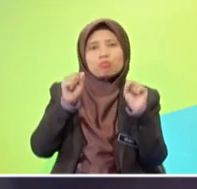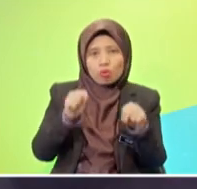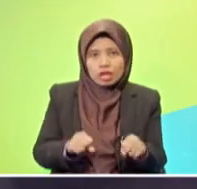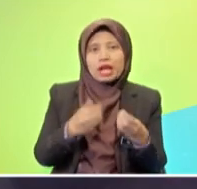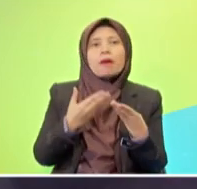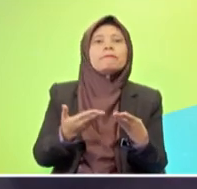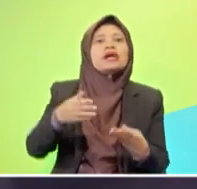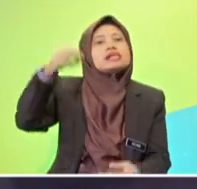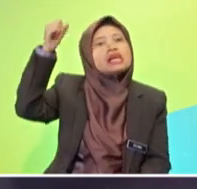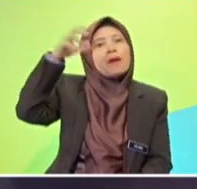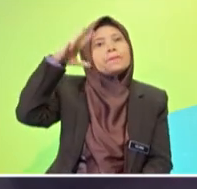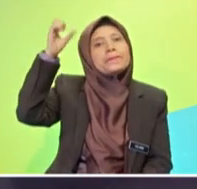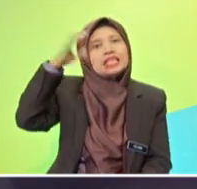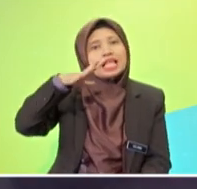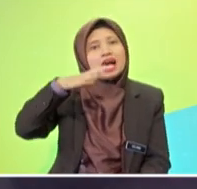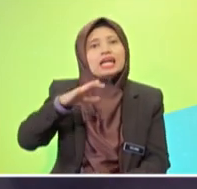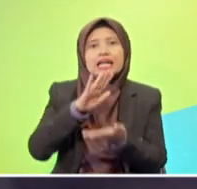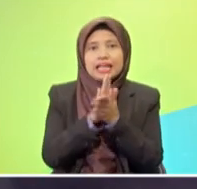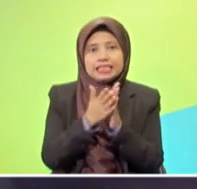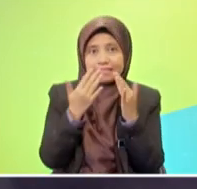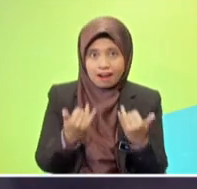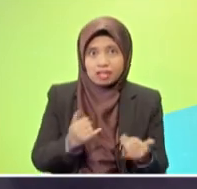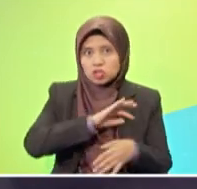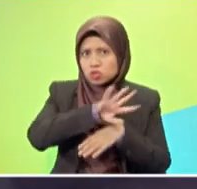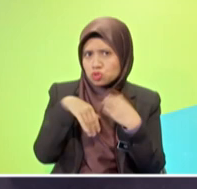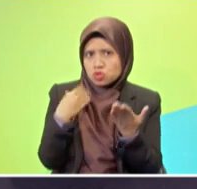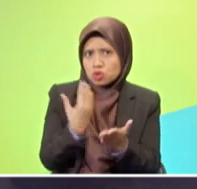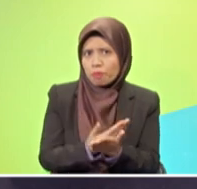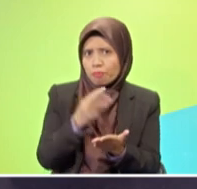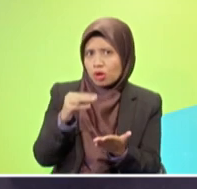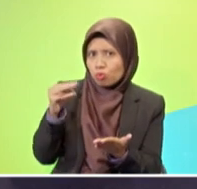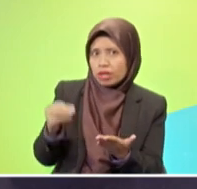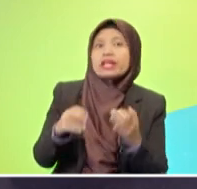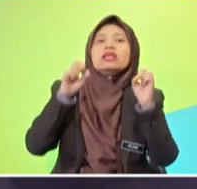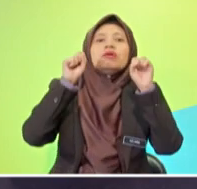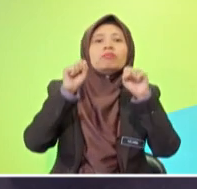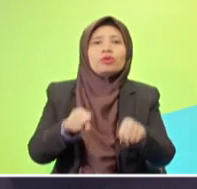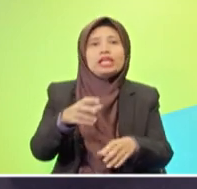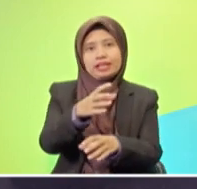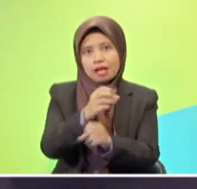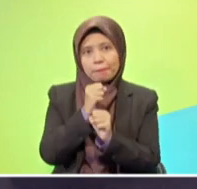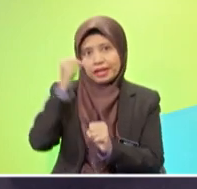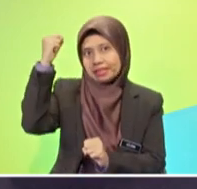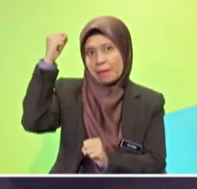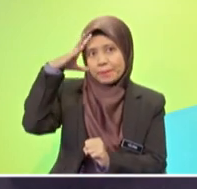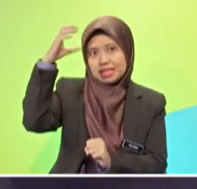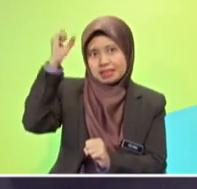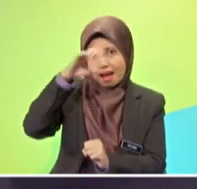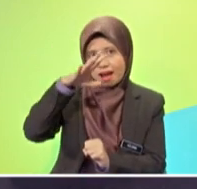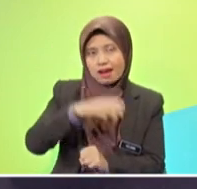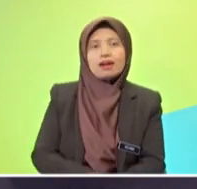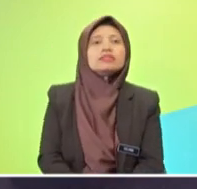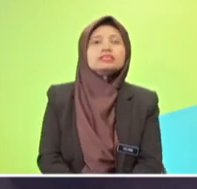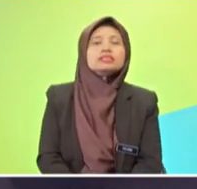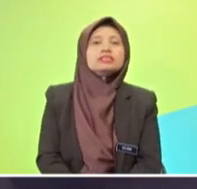peneguhan semua Layak mendapat bintang karena cobaan yang sangat-sangat baik ya baik kita